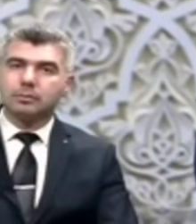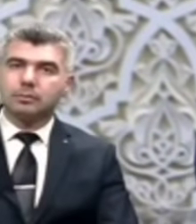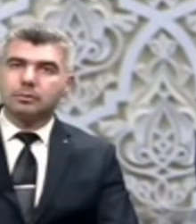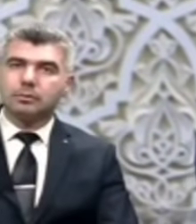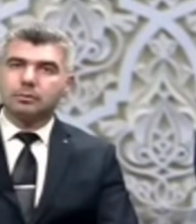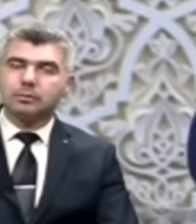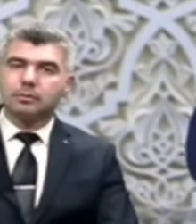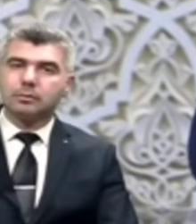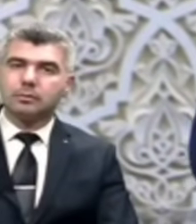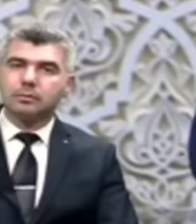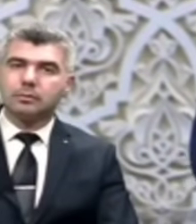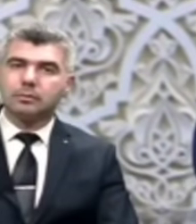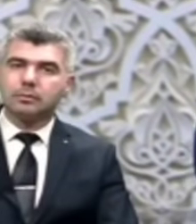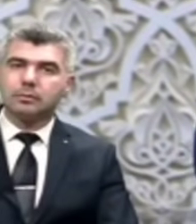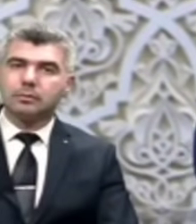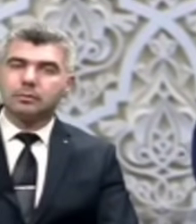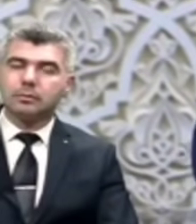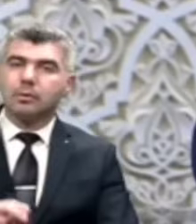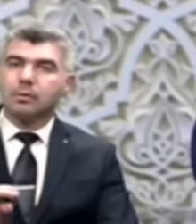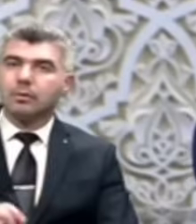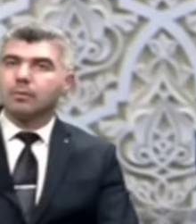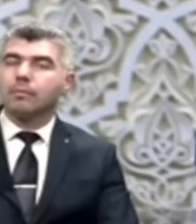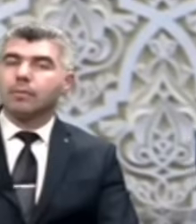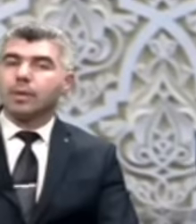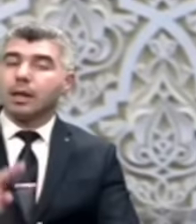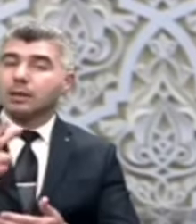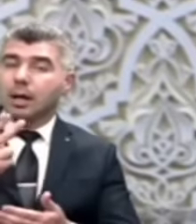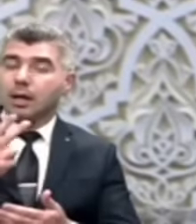تريح نجاوبك. ثانيا سيد،